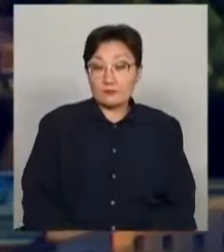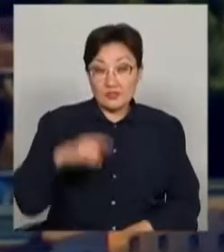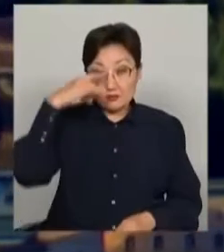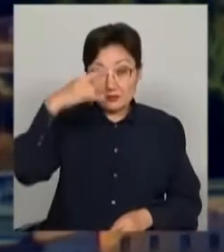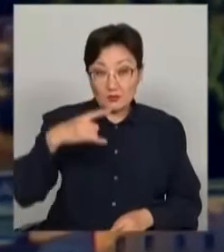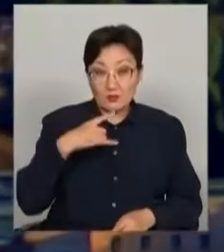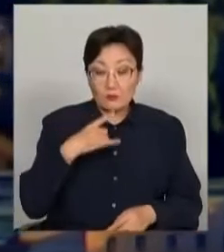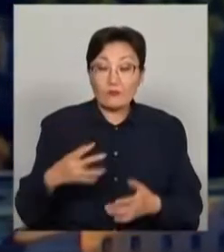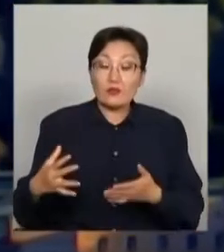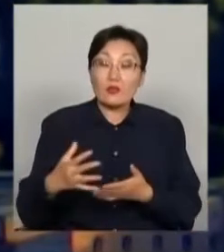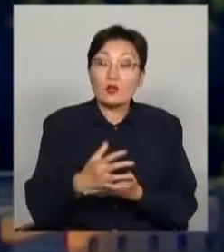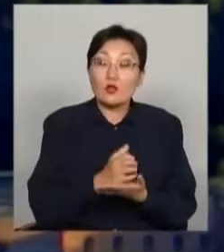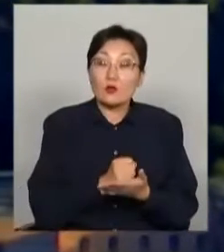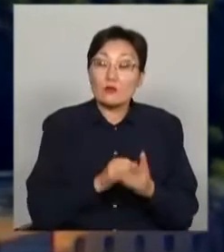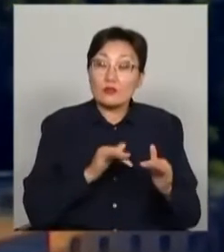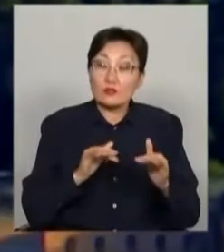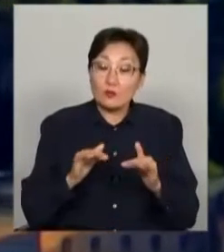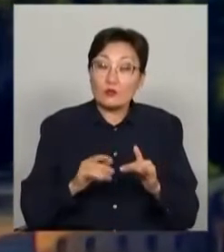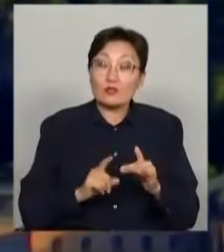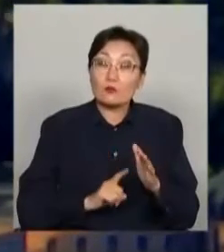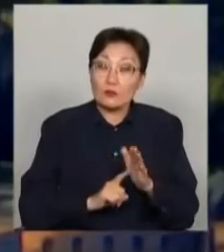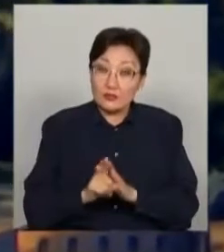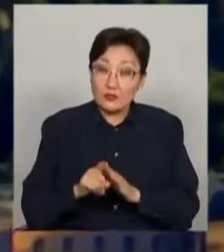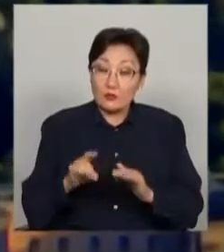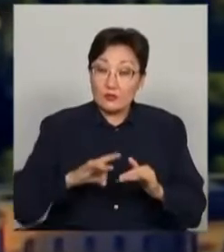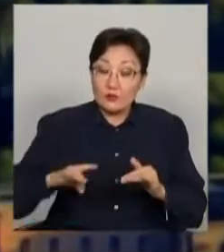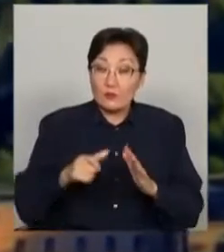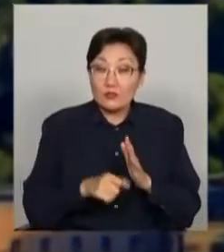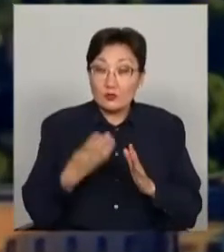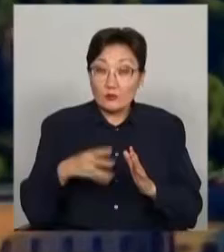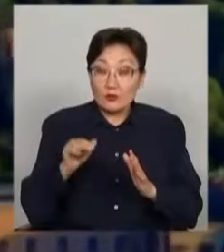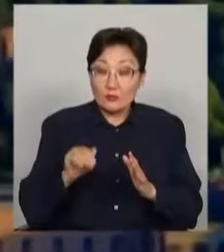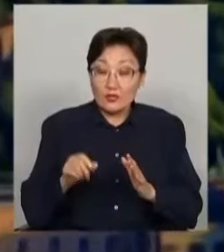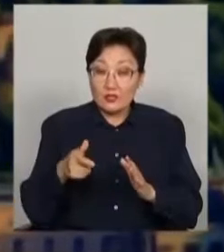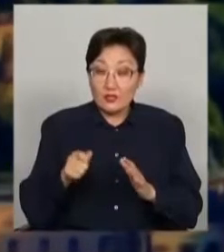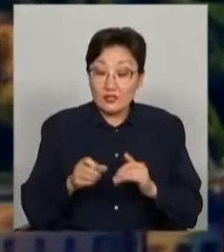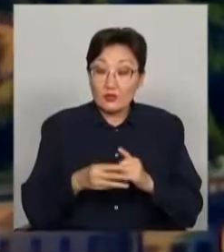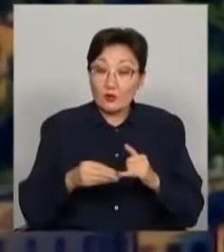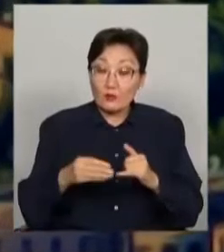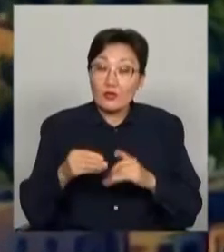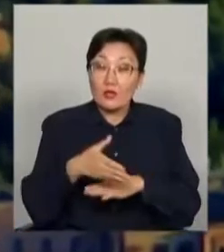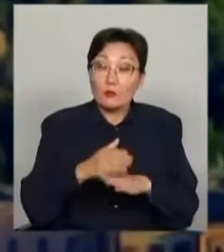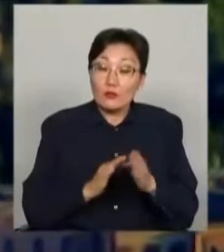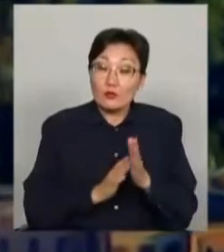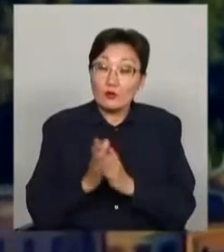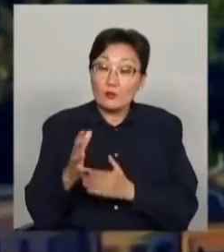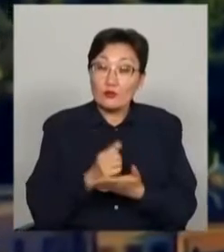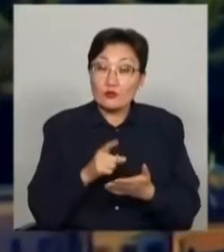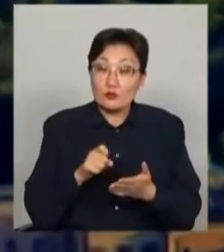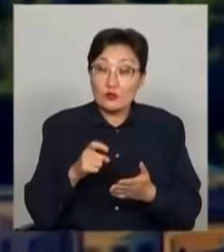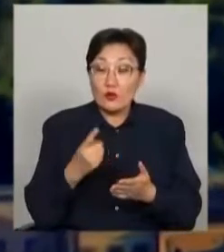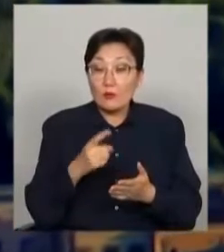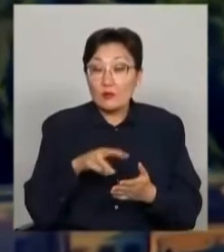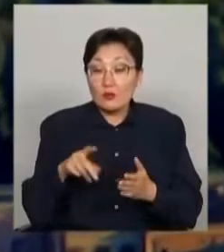Елімізде жиын терім науқаны бел ортасына жетті. Бүгінде республикада 640 мың гектар дәнді дақыл жиналса, 1 миллион 152 мың